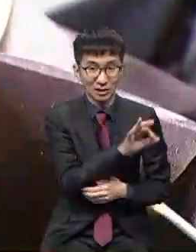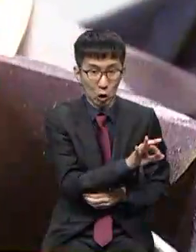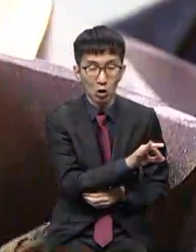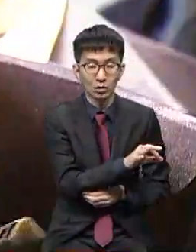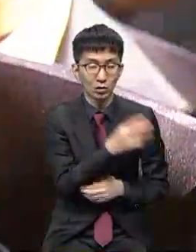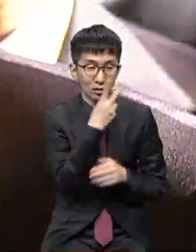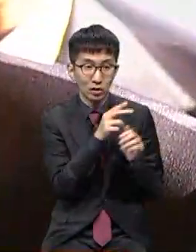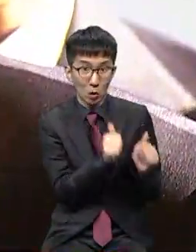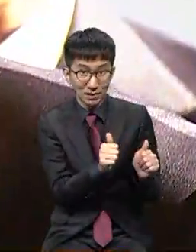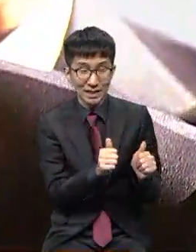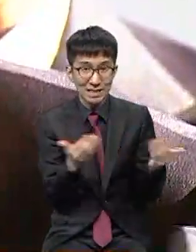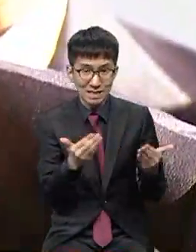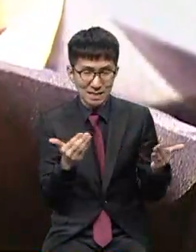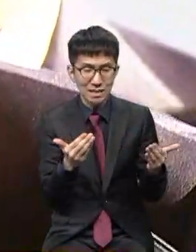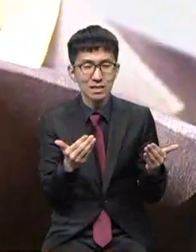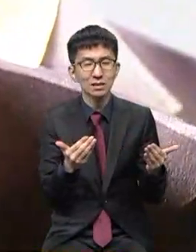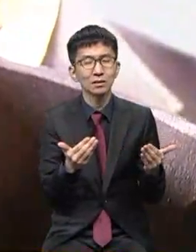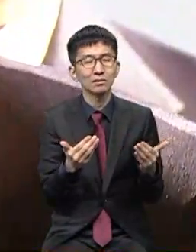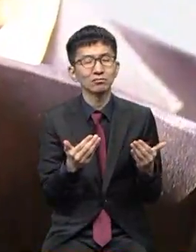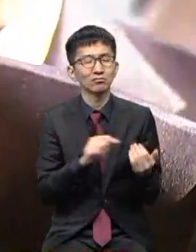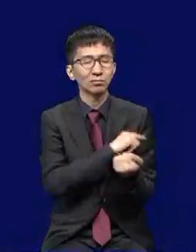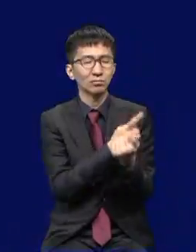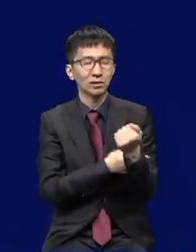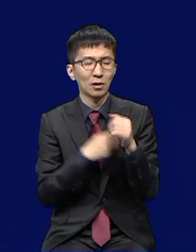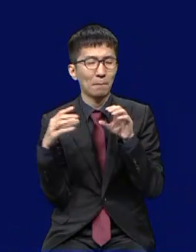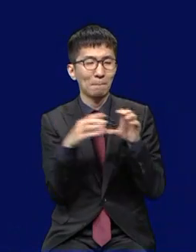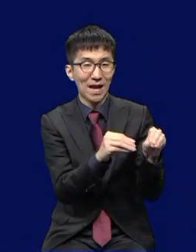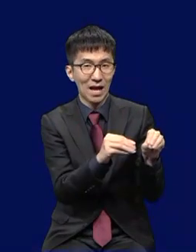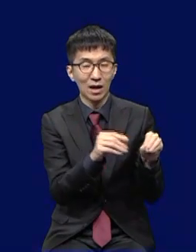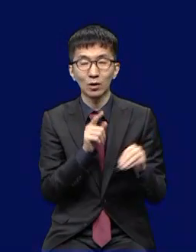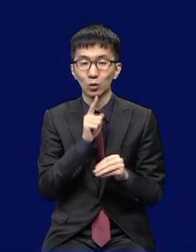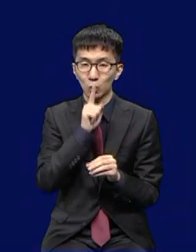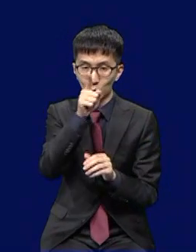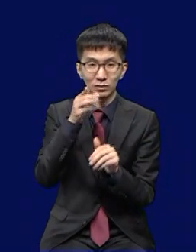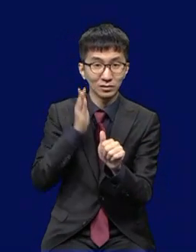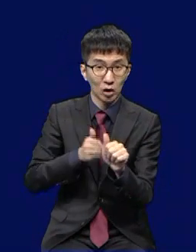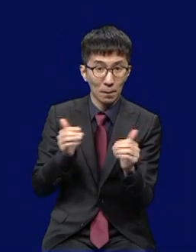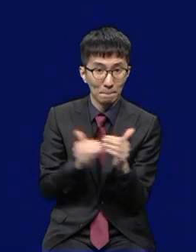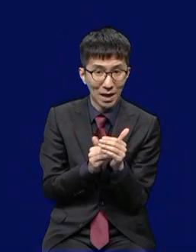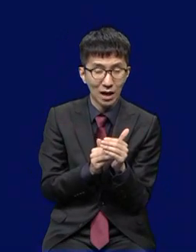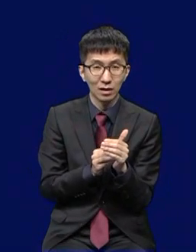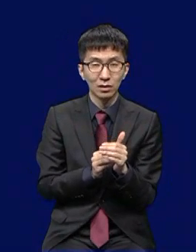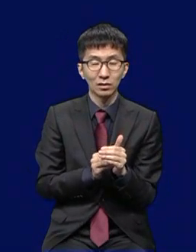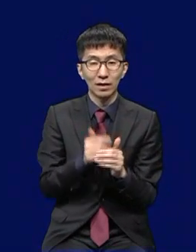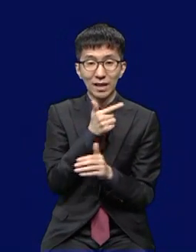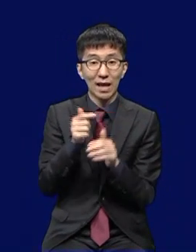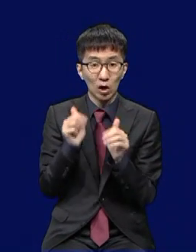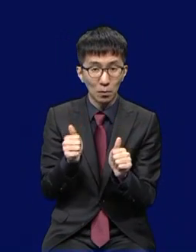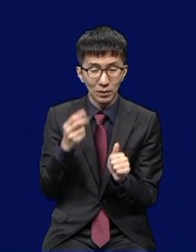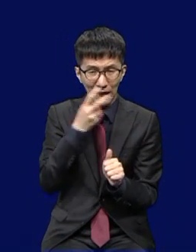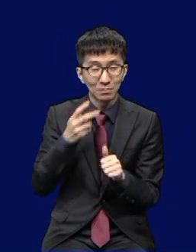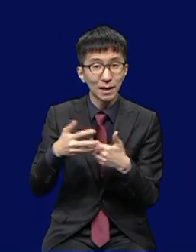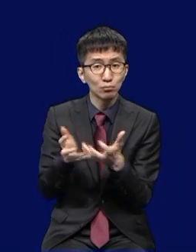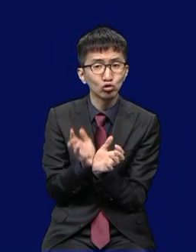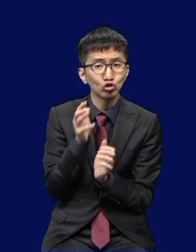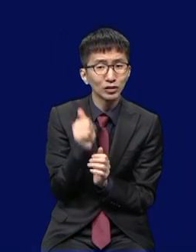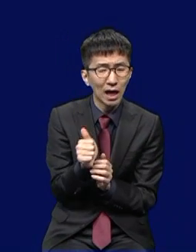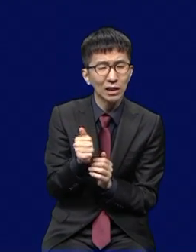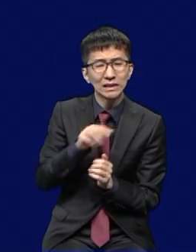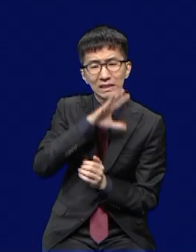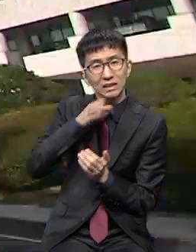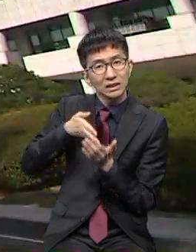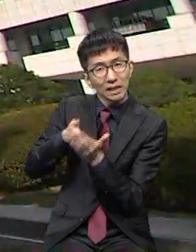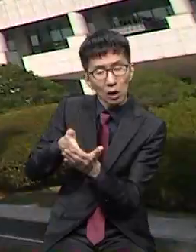대한 직무집행 정지를 요청하는 과정에서 대검 감찰부장이 이의를 제기하는 등 절차상 문제점이 있었다고